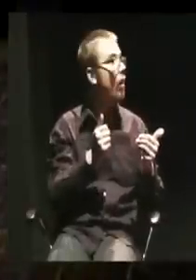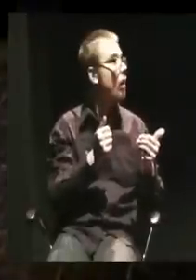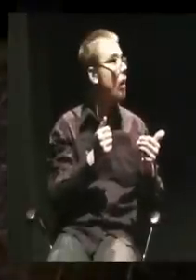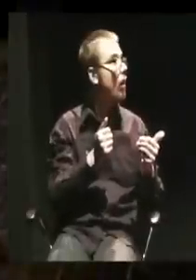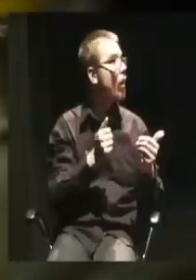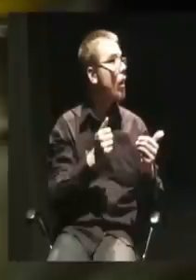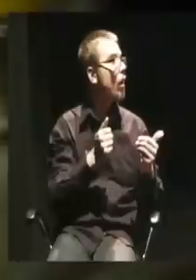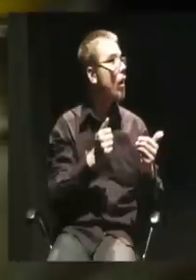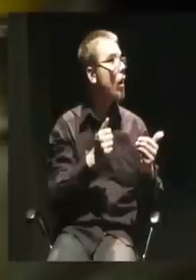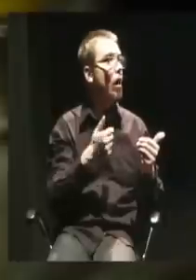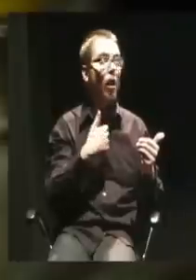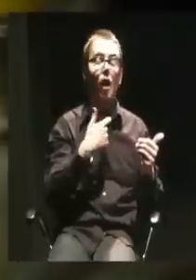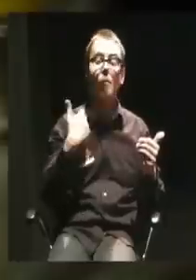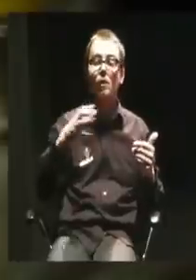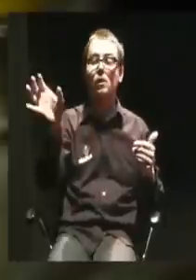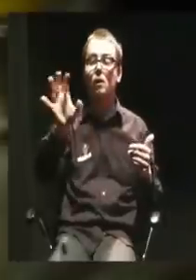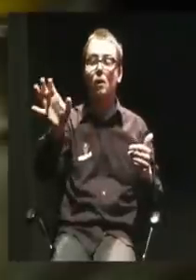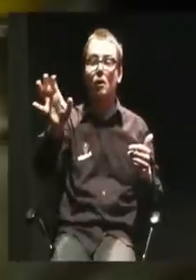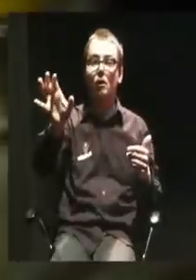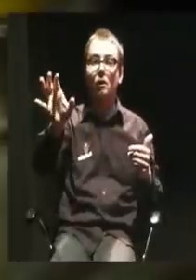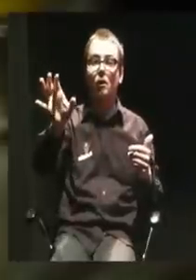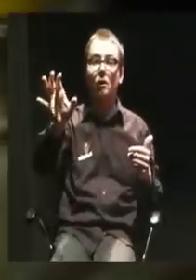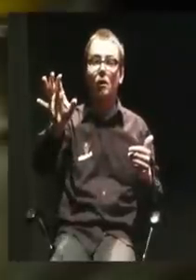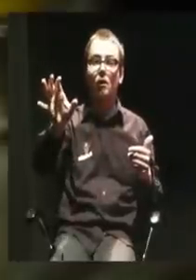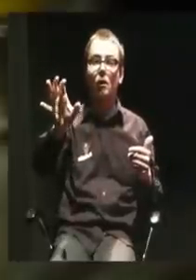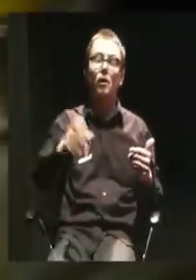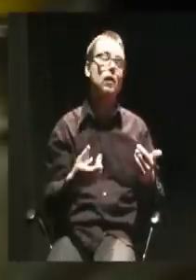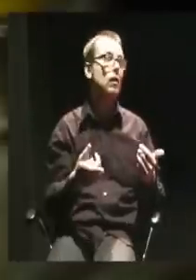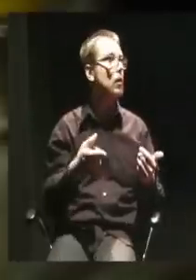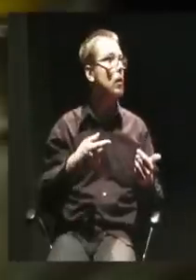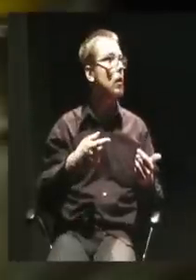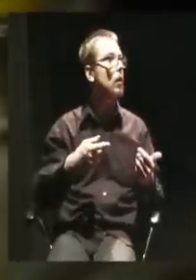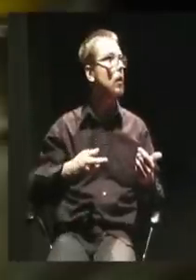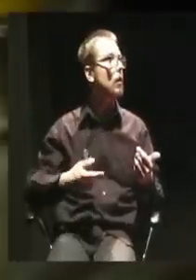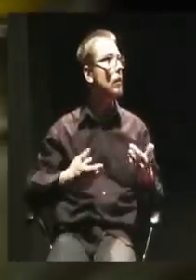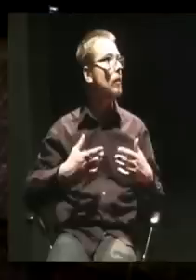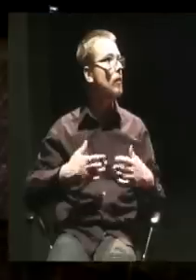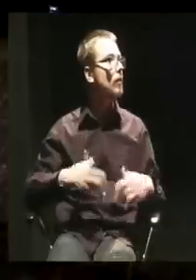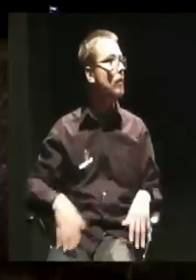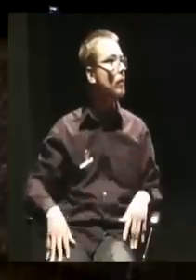niestety odmawiała posłuszeństwa. Lady Gaga powiedziała, jest nieostry, zrób jeszcze jedno, ale moja ręka nadal odmawiała posłuszeństwa.